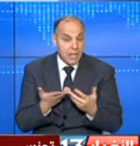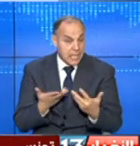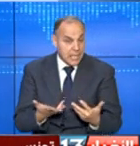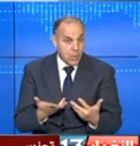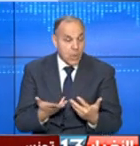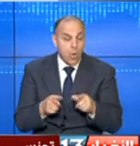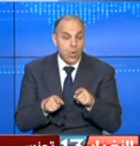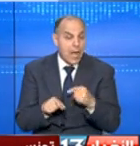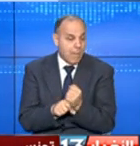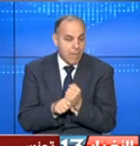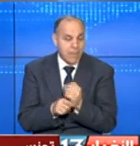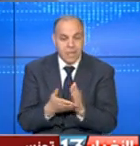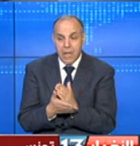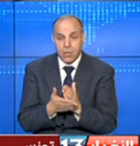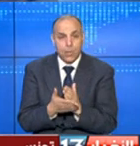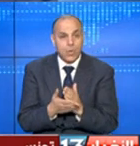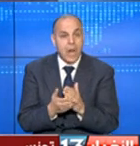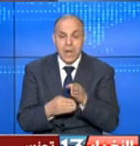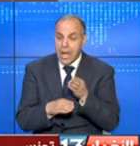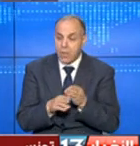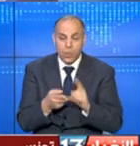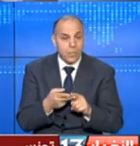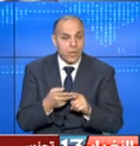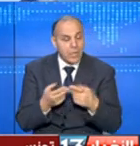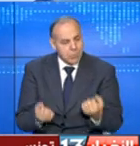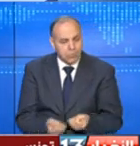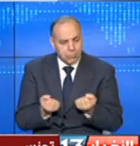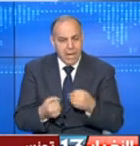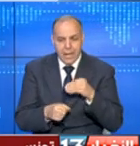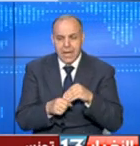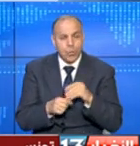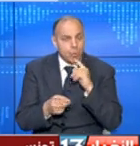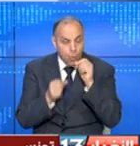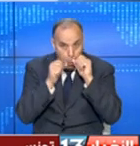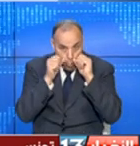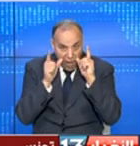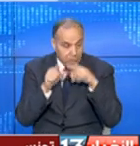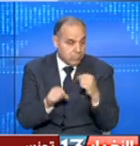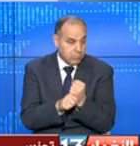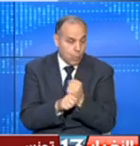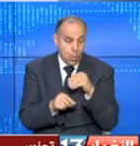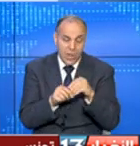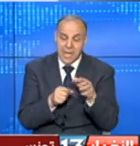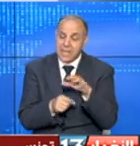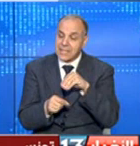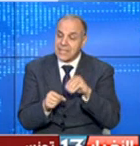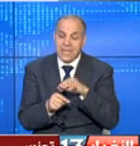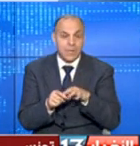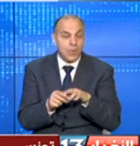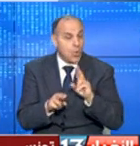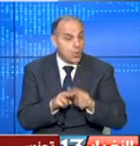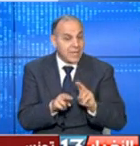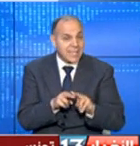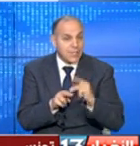تحكمه العمل على توفير الاطار الملائمه لانعاش الاقتصاد وتوفيق الرؤيه للمتعاملين الاقتصاديين وتحسين